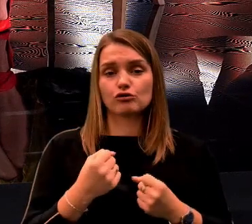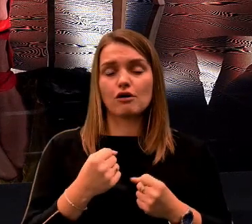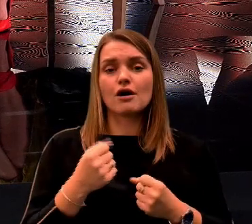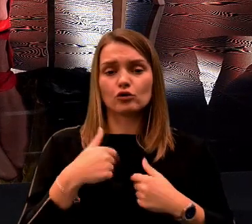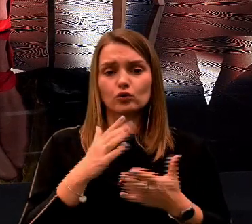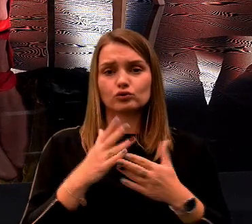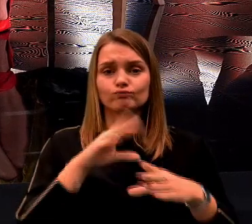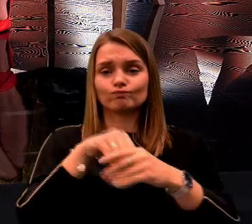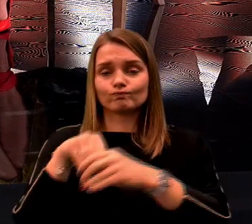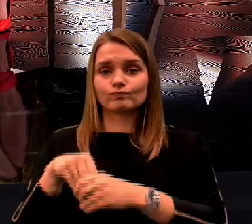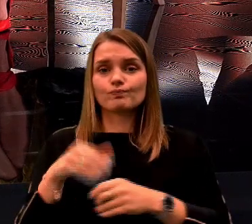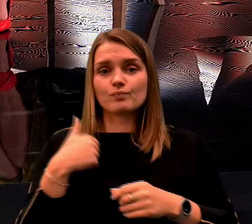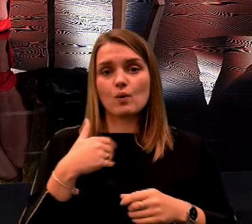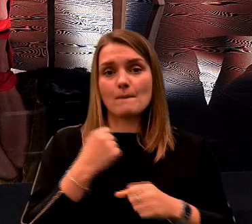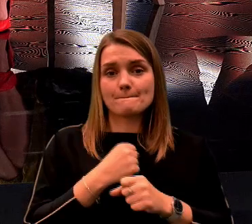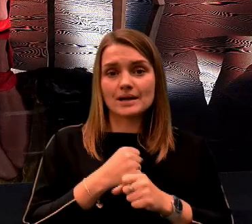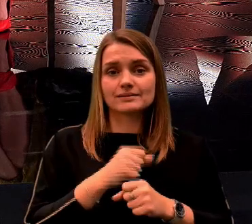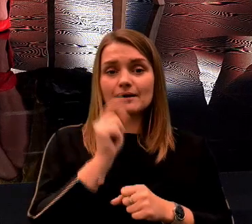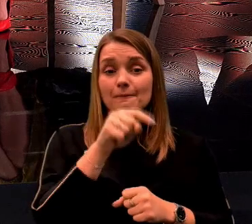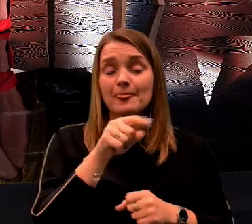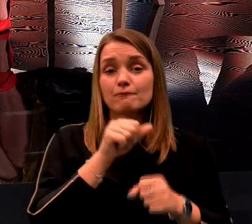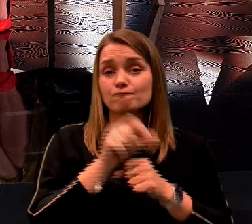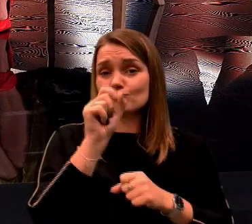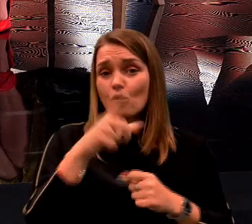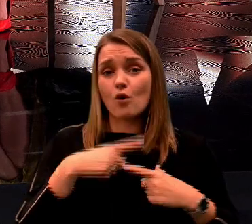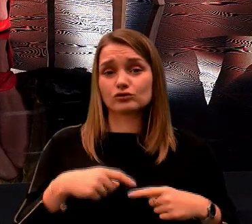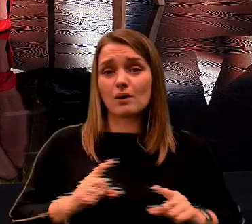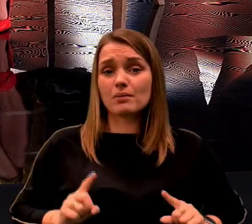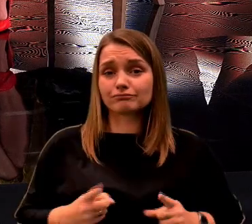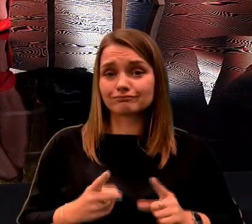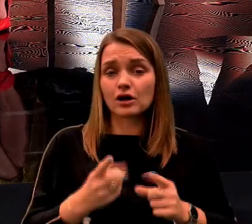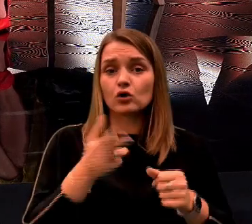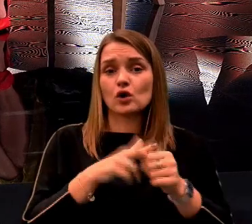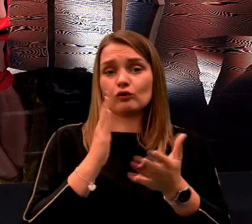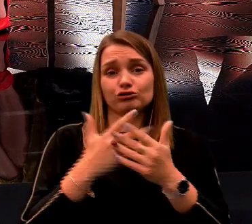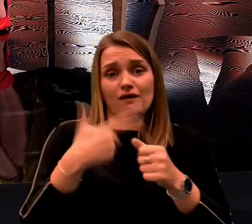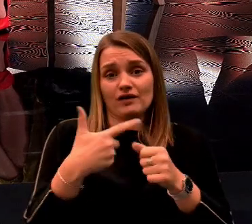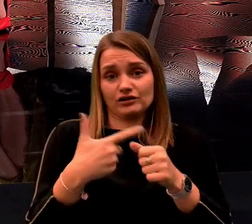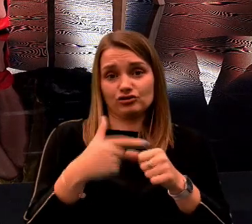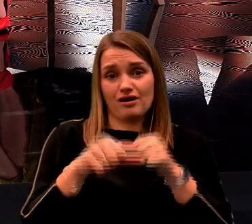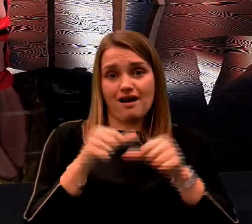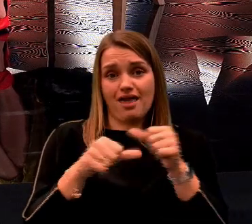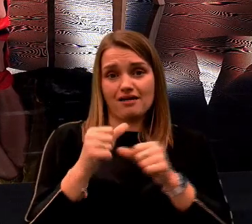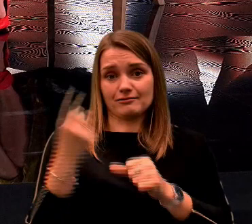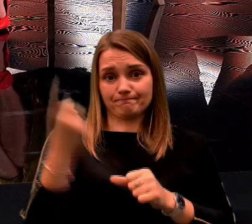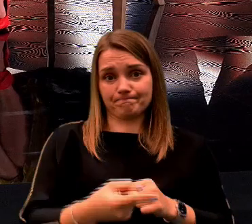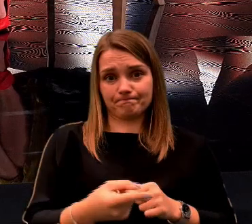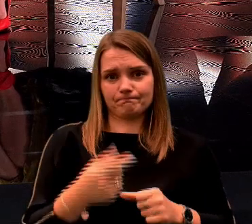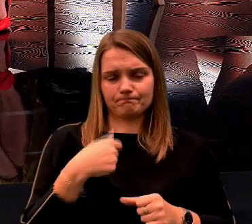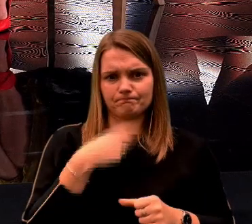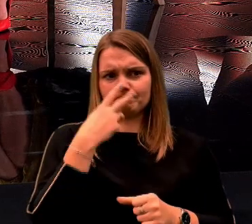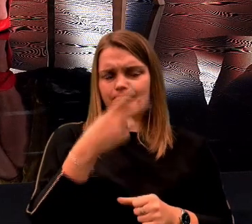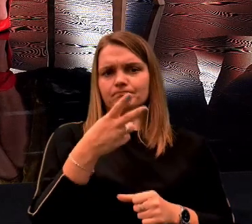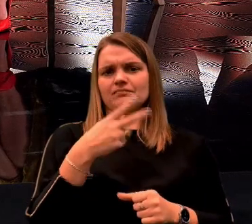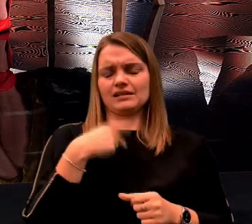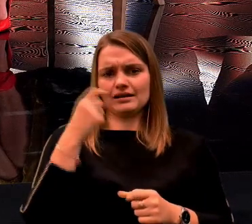są menedżerowie, którzy siedzą tam od 20 lat. To trochę jakby dla mnie jest, wiecie, taki sygnał, że brakuje